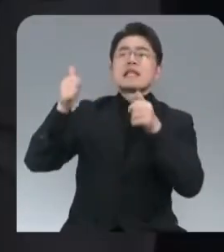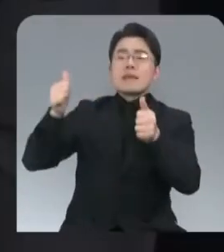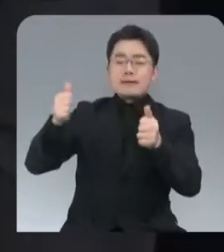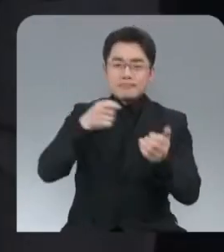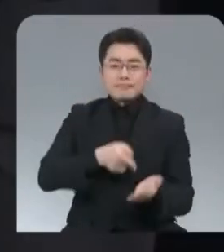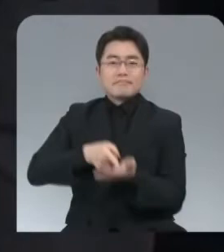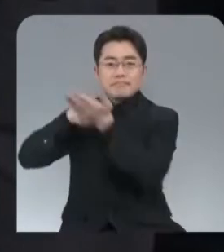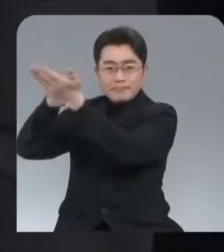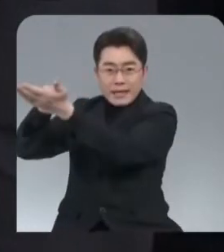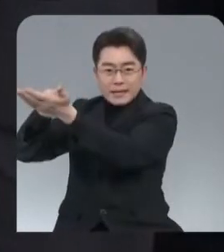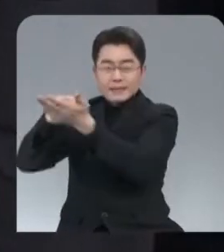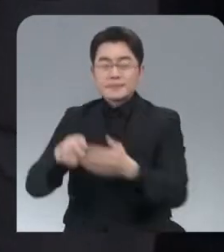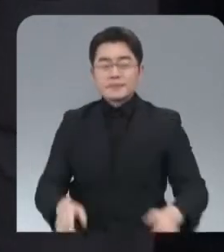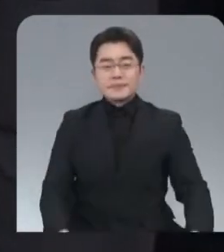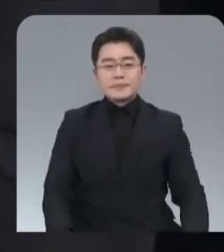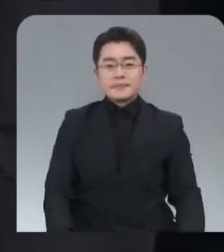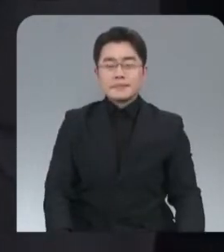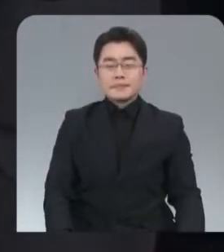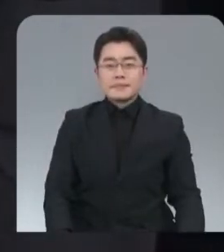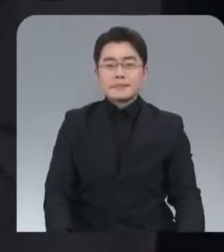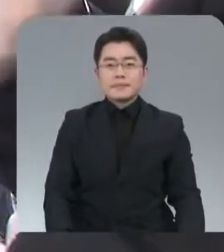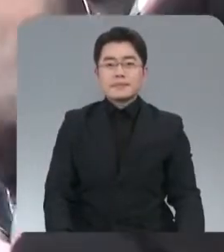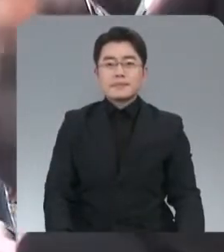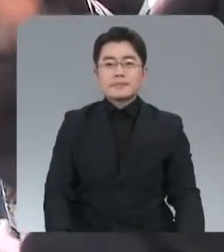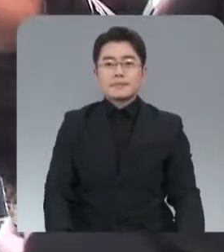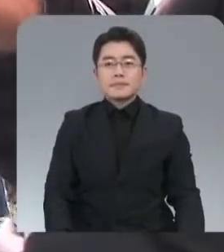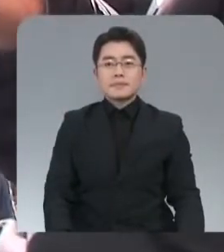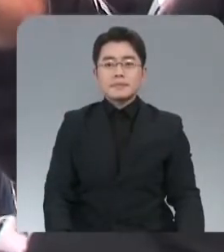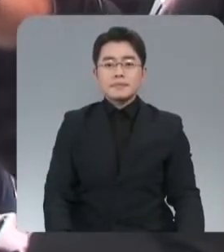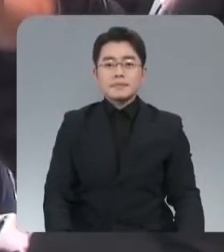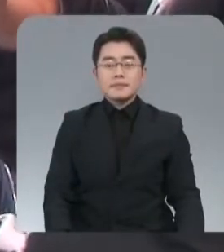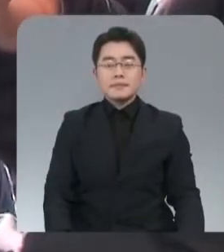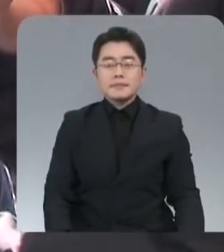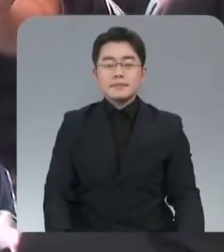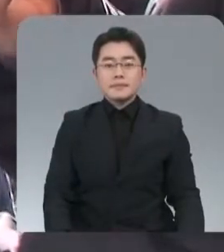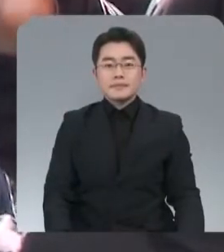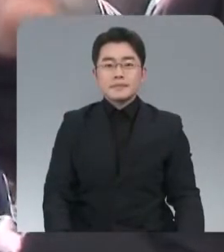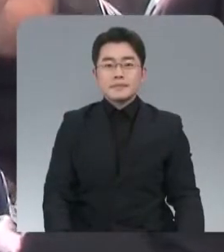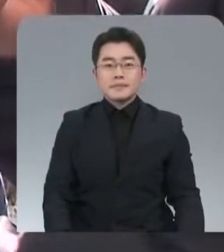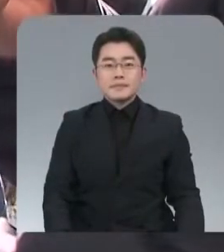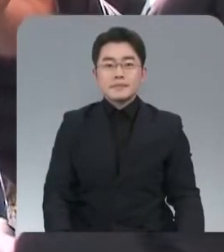달라는 재정신청을 될 계획이라고 밝혔습니다 ksu 김민철 인강